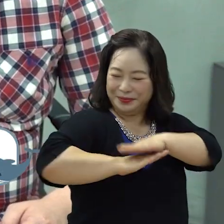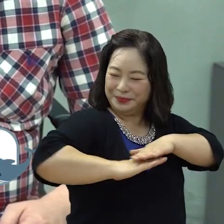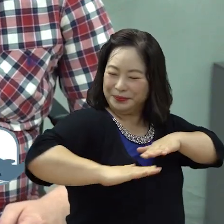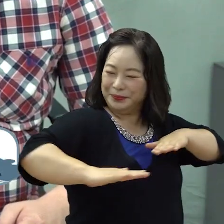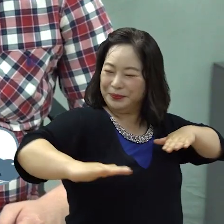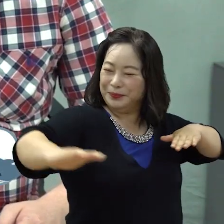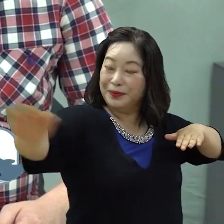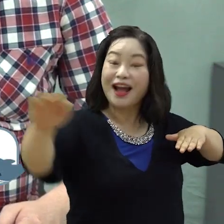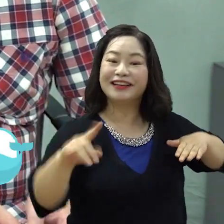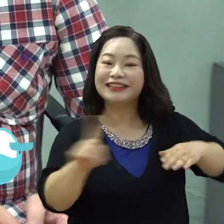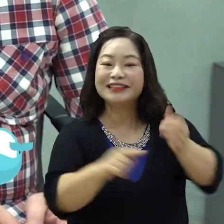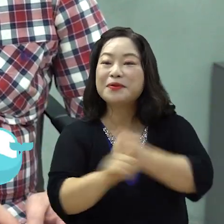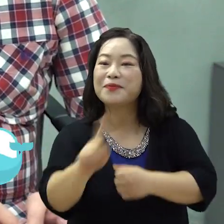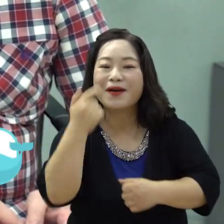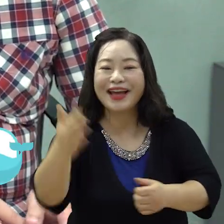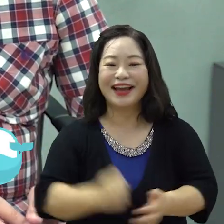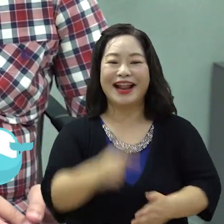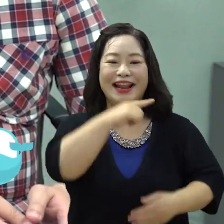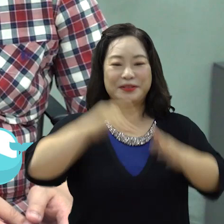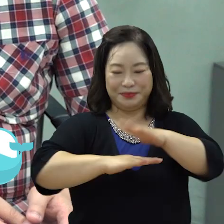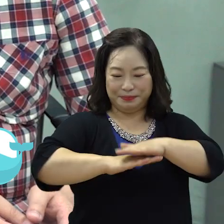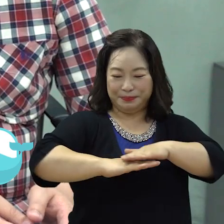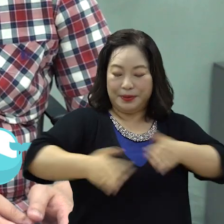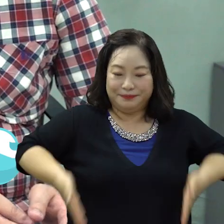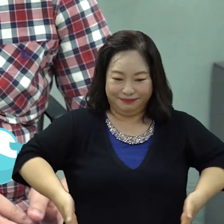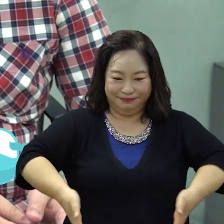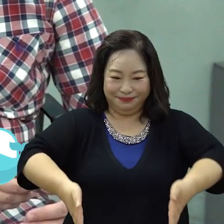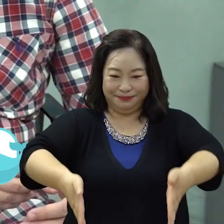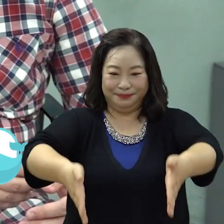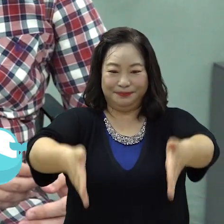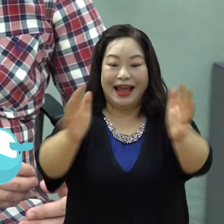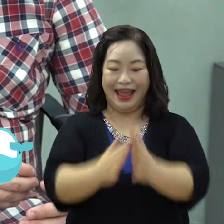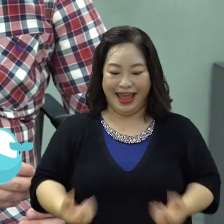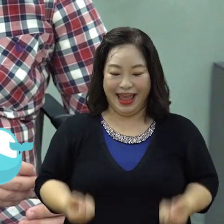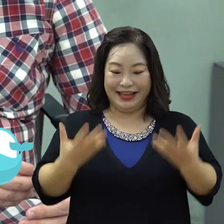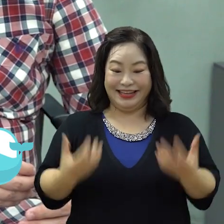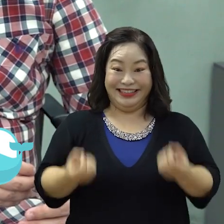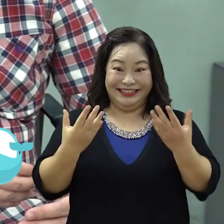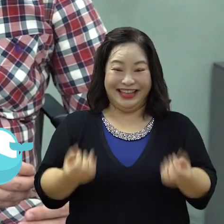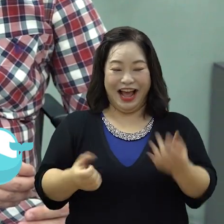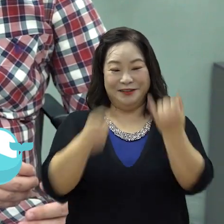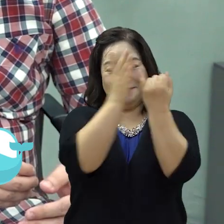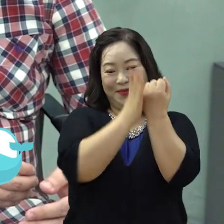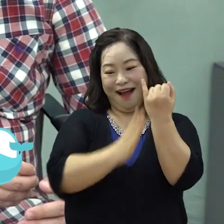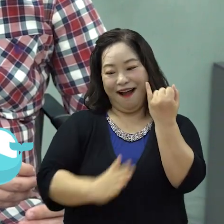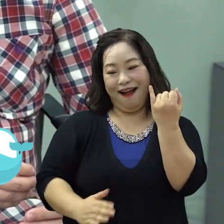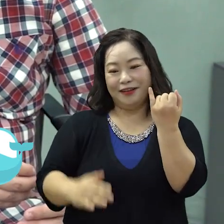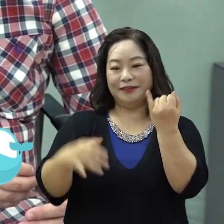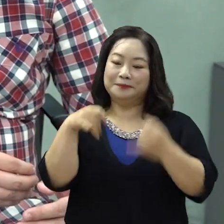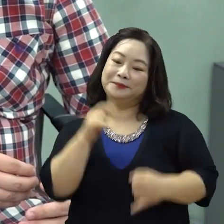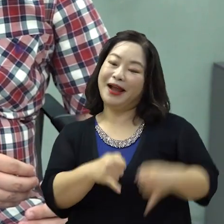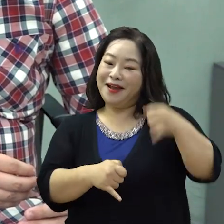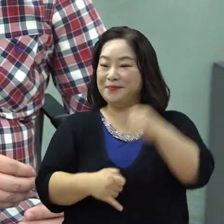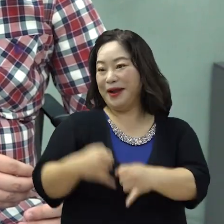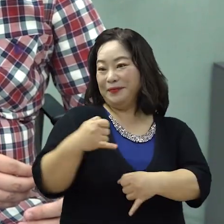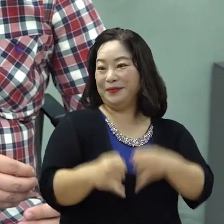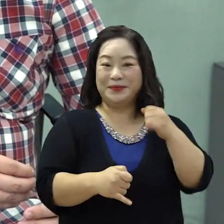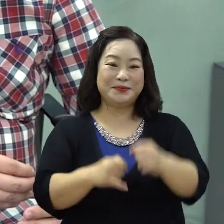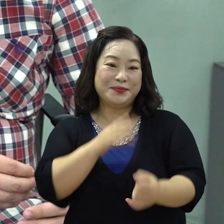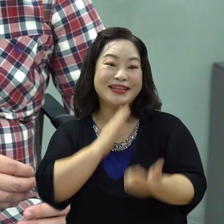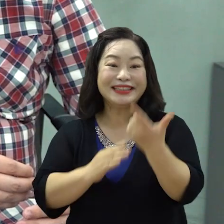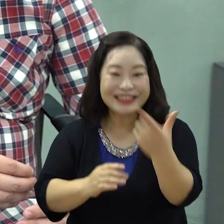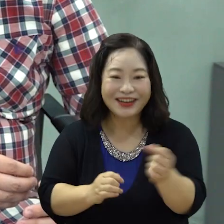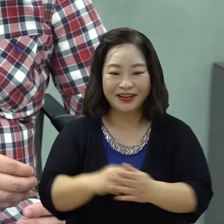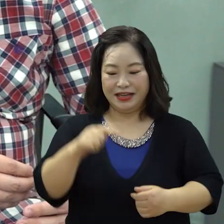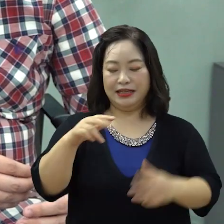깔아준다는 건 무슨 의미예요? 그 레드카펫이 깔리면 진짜 행사장 입구로 들어가는 길이잖아요. 그래서 자폐인들이